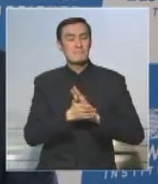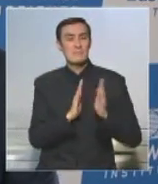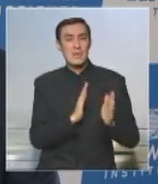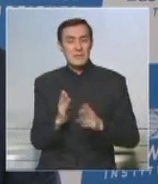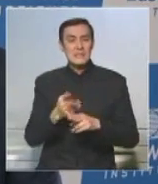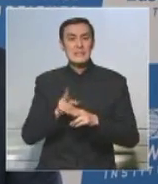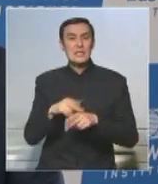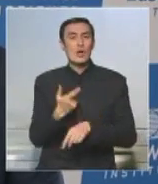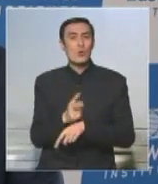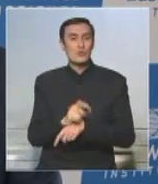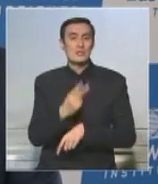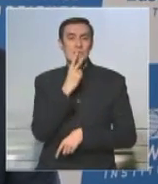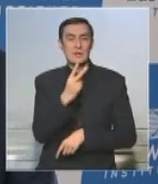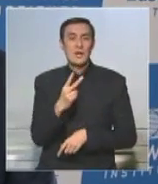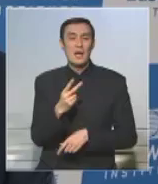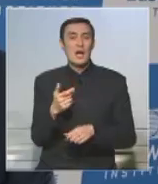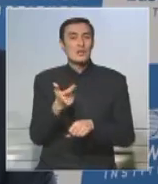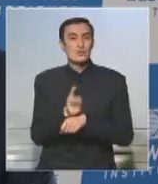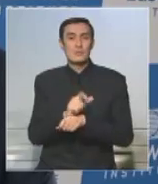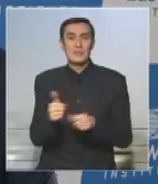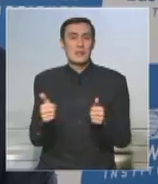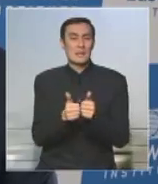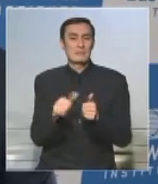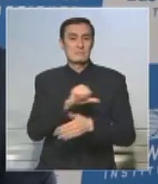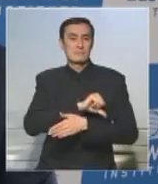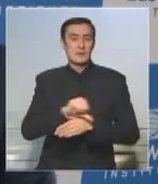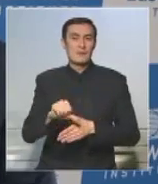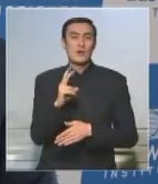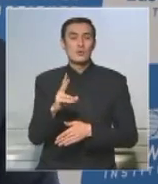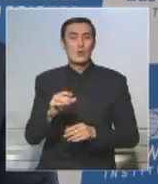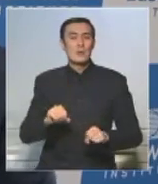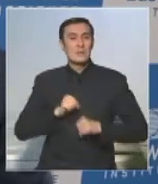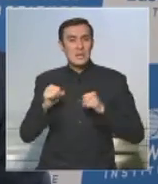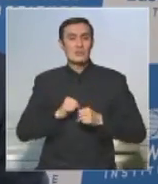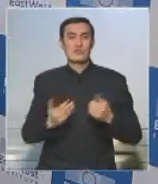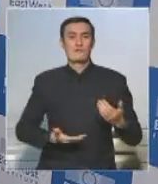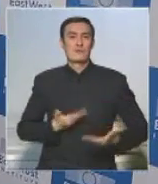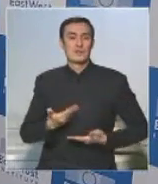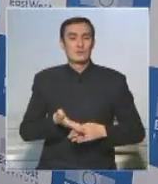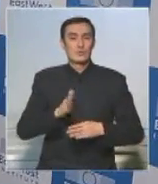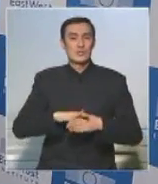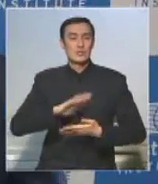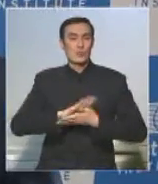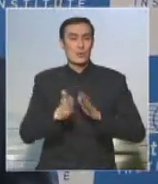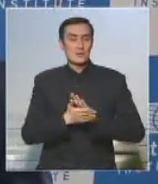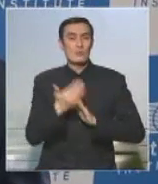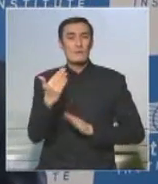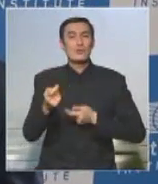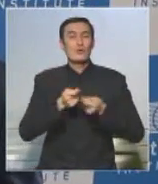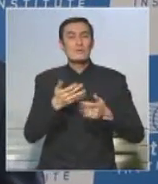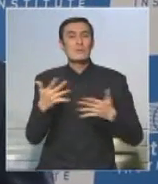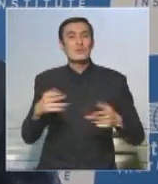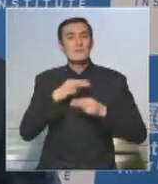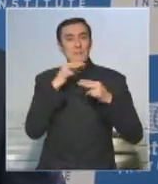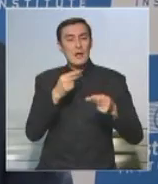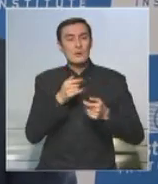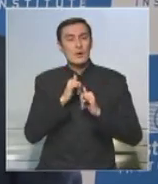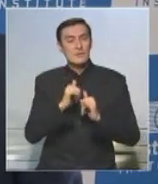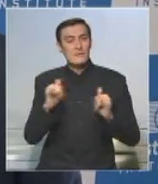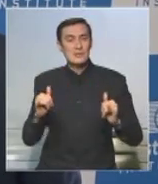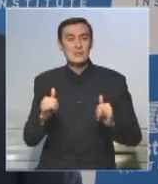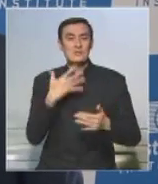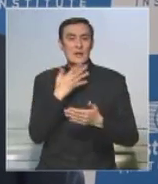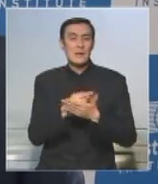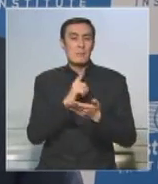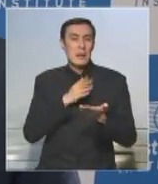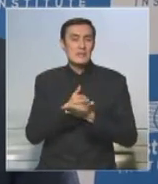и это особенно заметно на фоне некоторых соседних регионов, которые борются за выживание. Руководство вашей страны уделяло больше внимания внутренней политике,